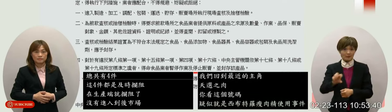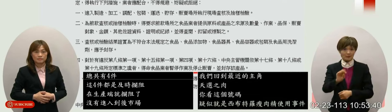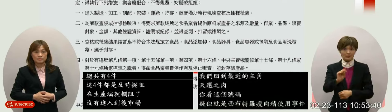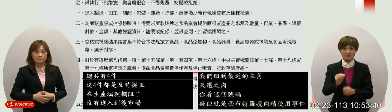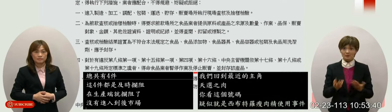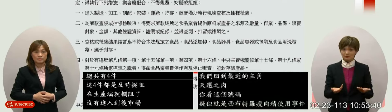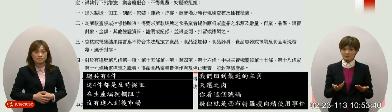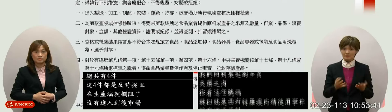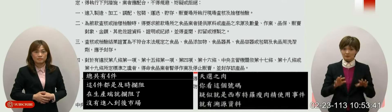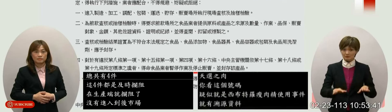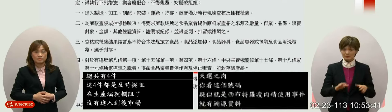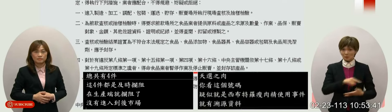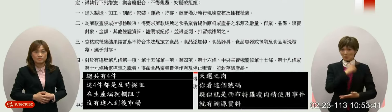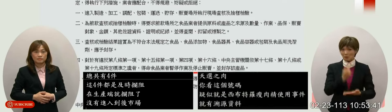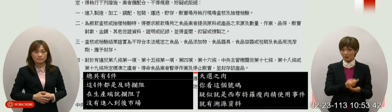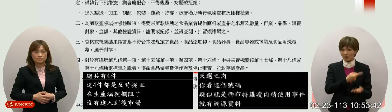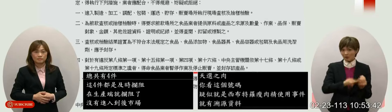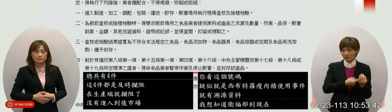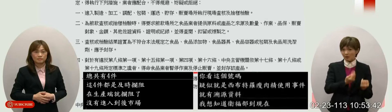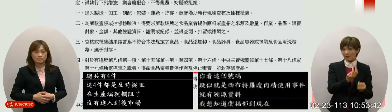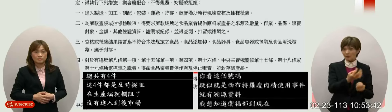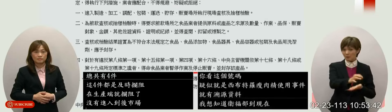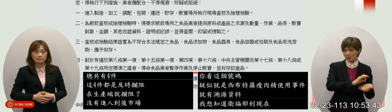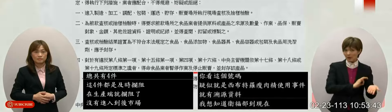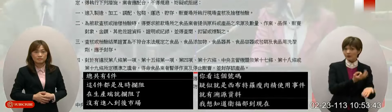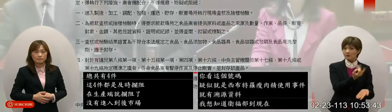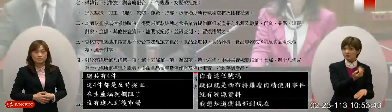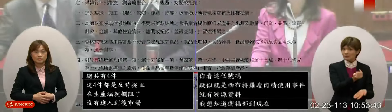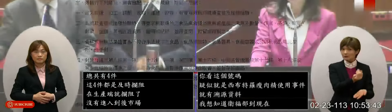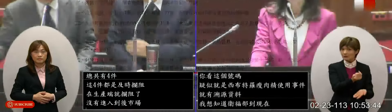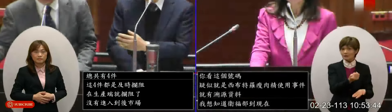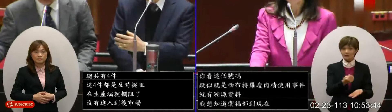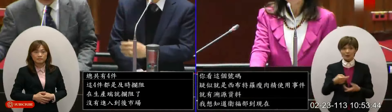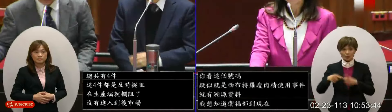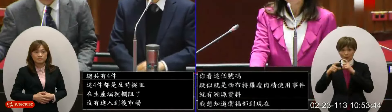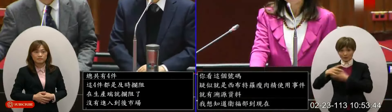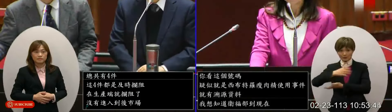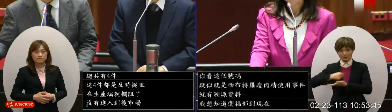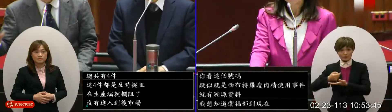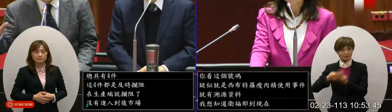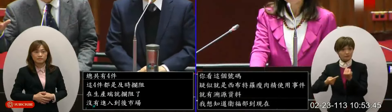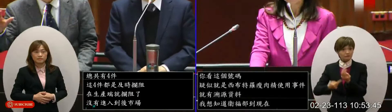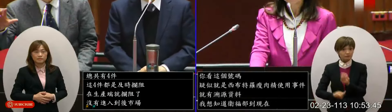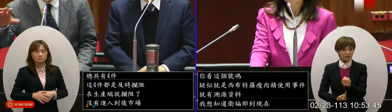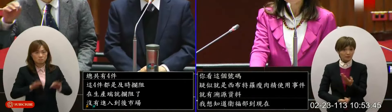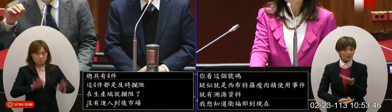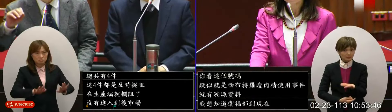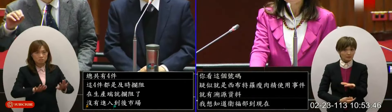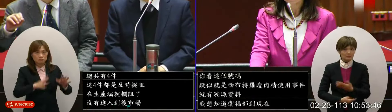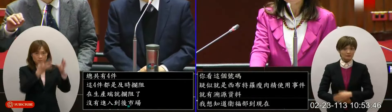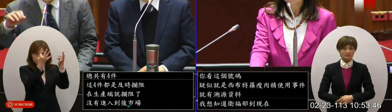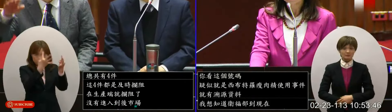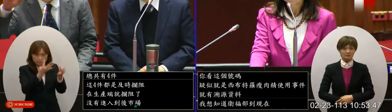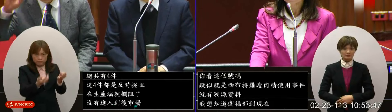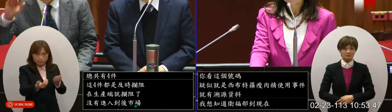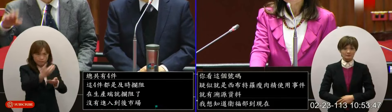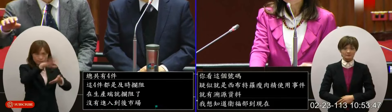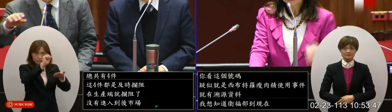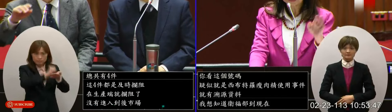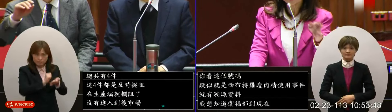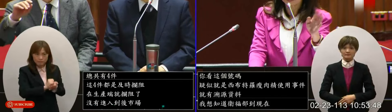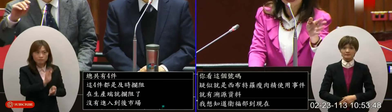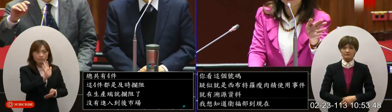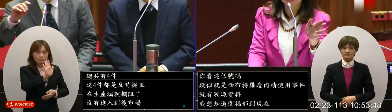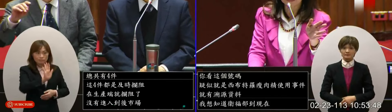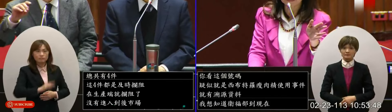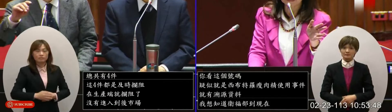总量、卖出的数量跟回收的数量，有没有这个数字？ 这个目前都已经有收集下来，都下